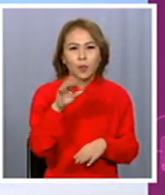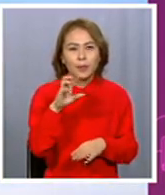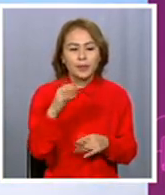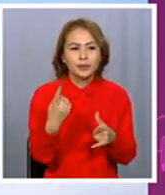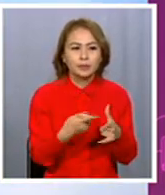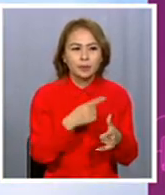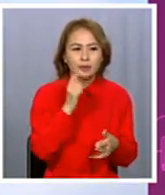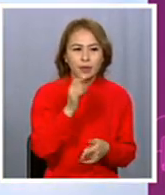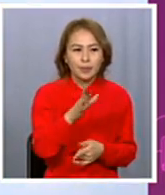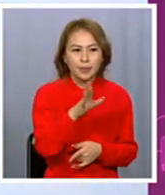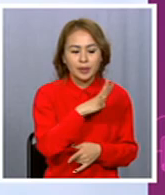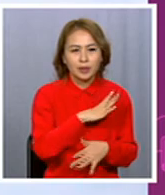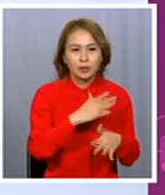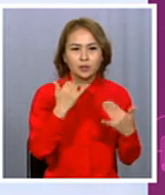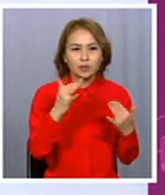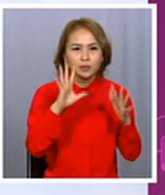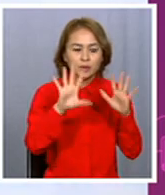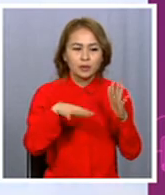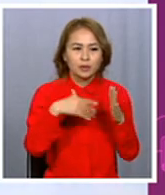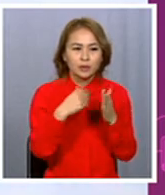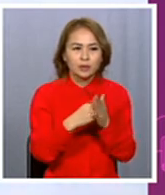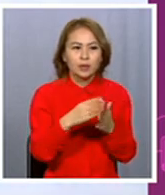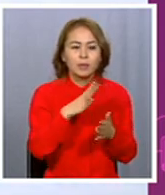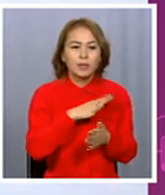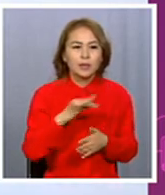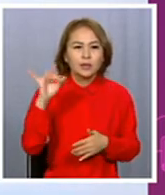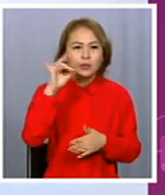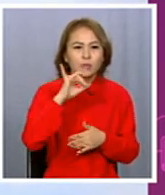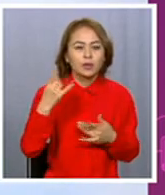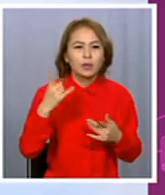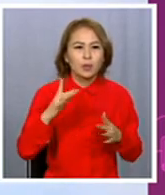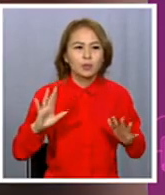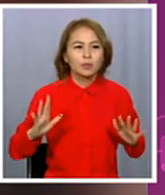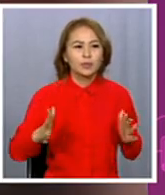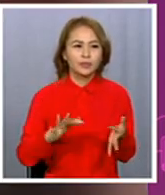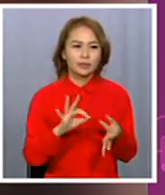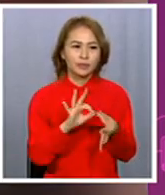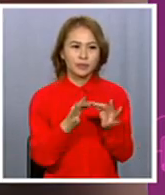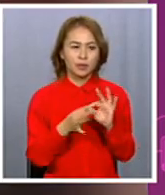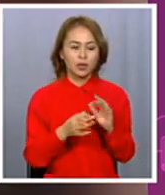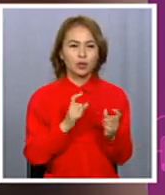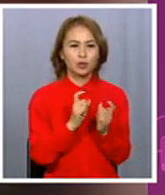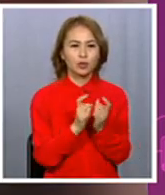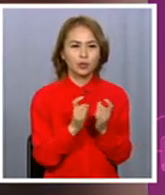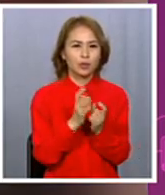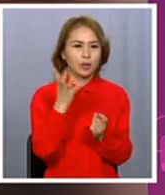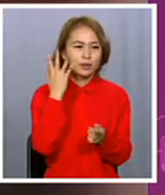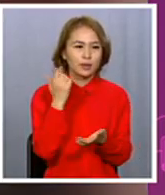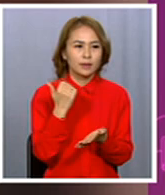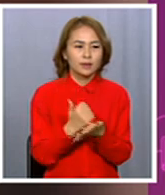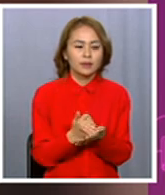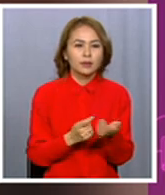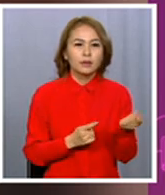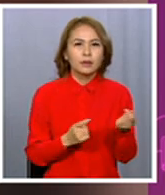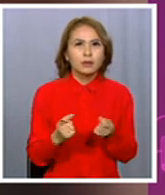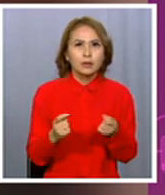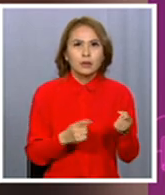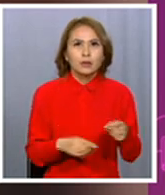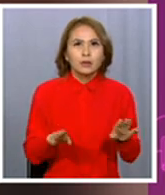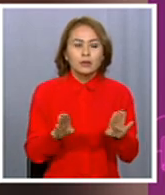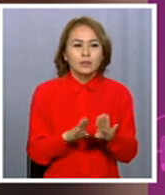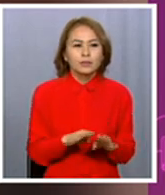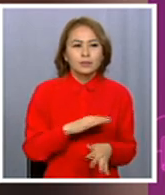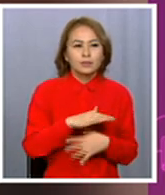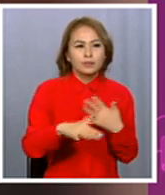Қазіргі күнге дейін ел арасында аңызға айналған тағы бір оқиға, осы ұрыста қол бастаған Райымбек Батырдың тау арасынан